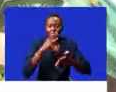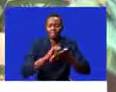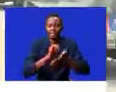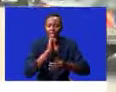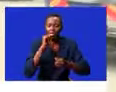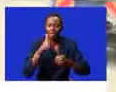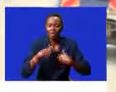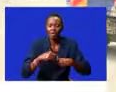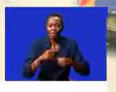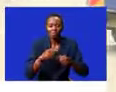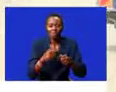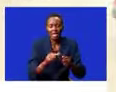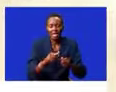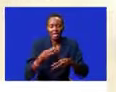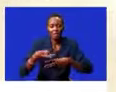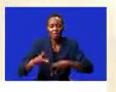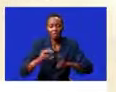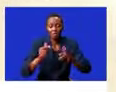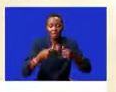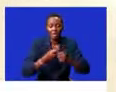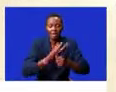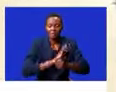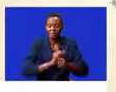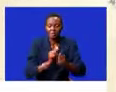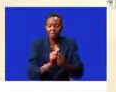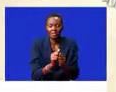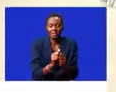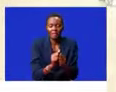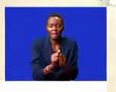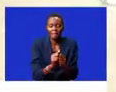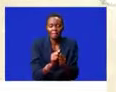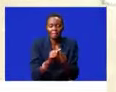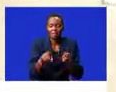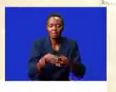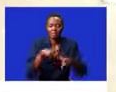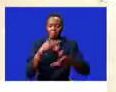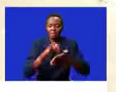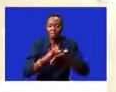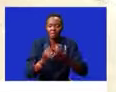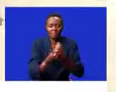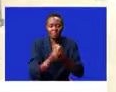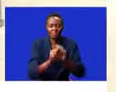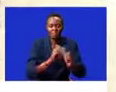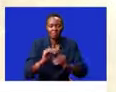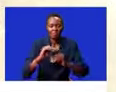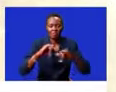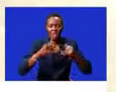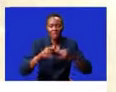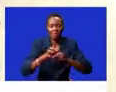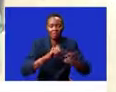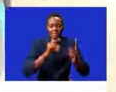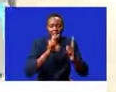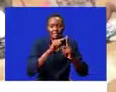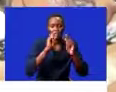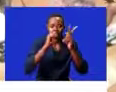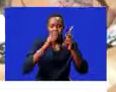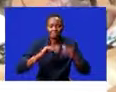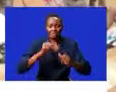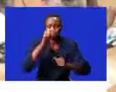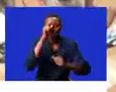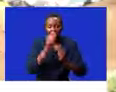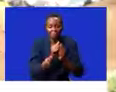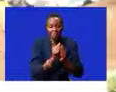yo machielo ma ginyalo yudogo nweng'o margi mapile. Ka giwacho ni ok gibidok e chiro manyienno nyaka piny owacho mar kaunti ni bende